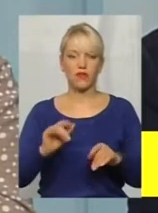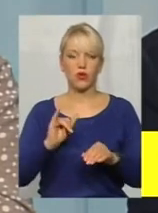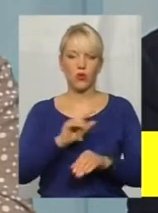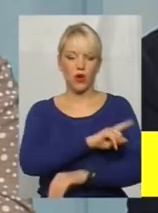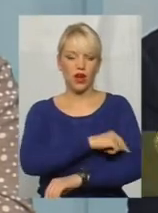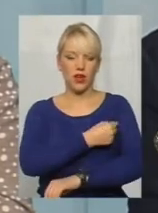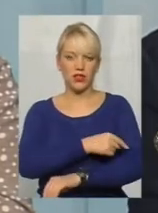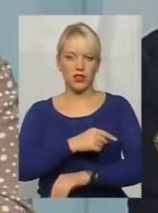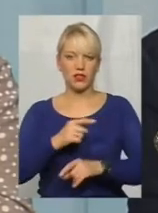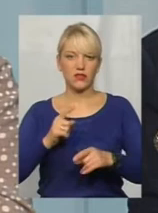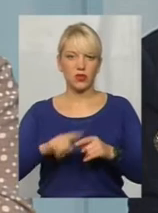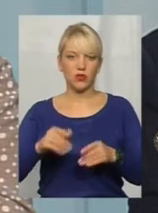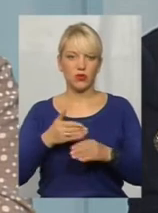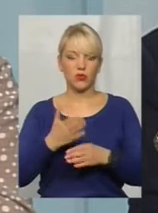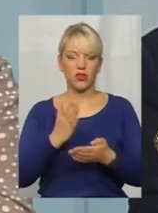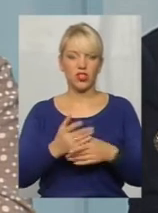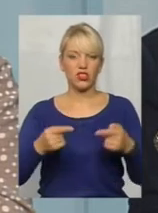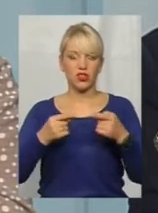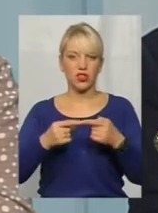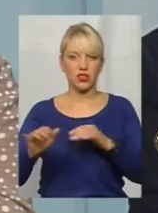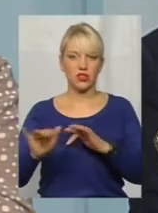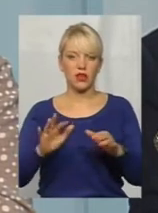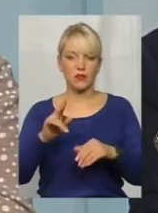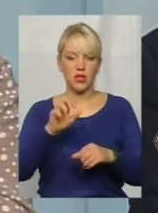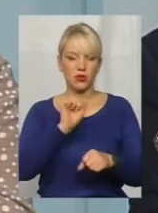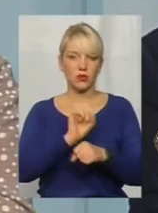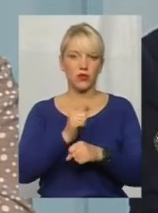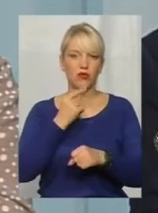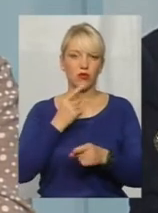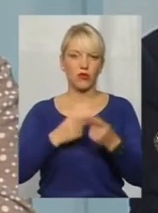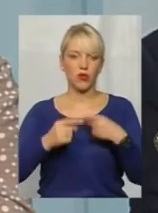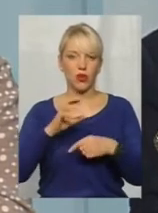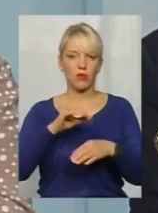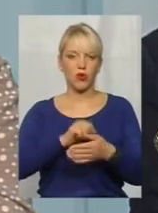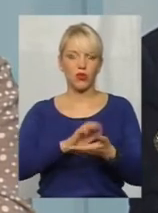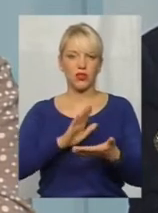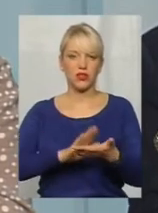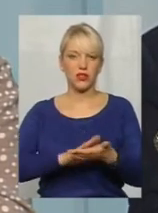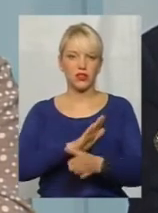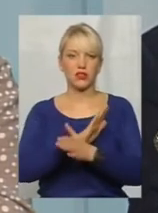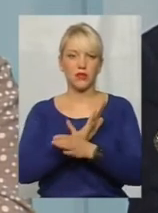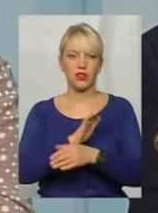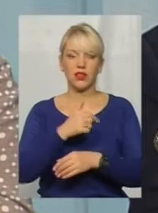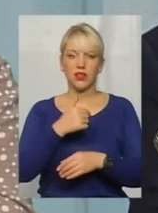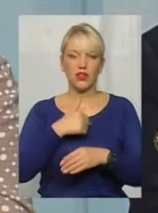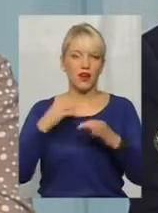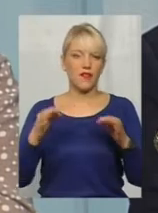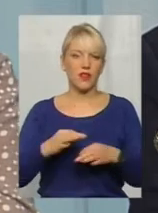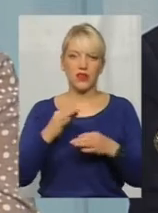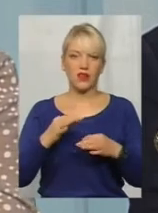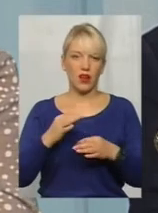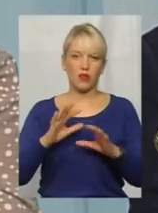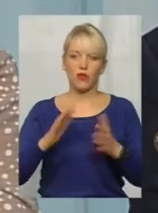допомоги є чіткий алгоритм дій при зупинці кровообігу і при констатації смерті. Я ні в якому випадку